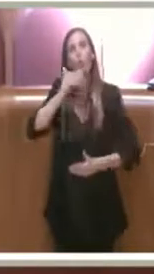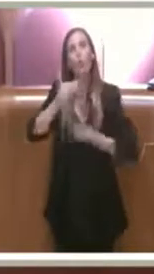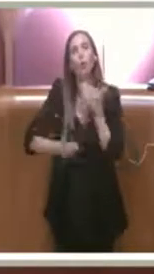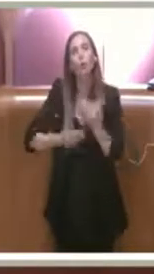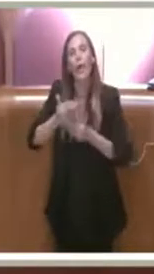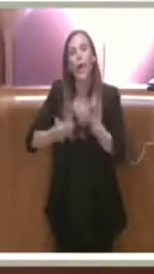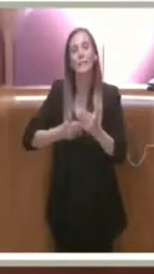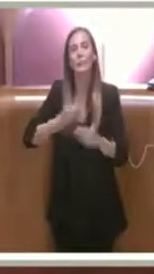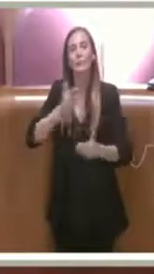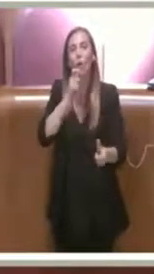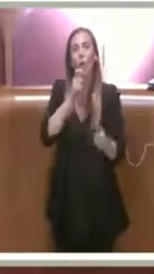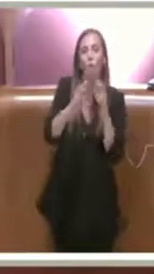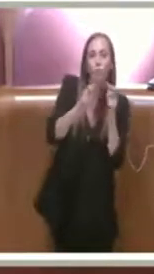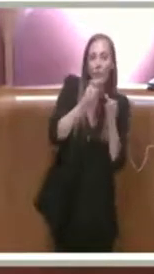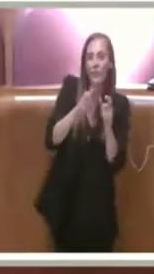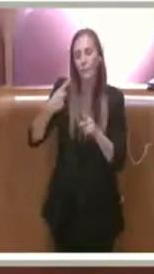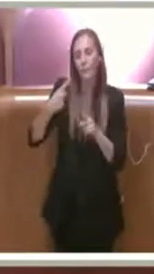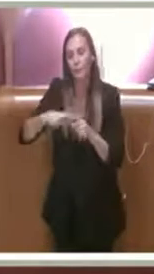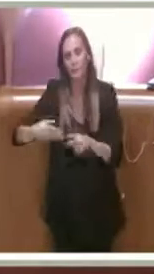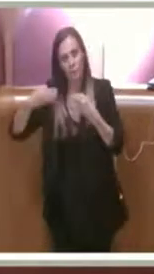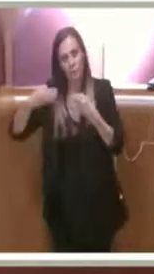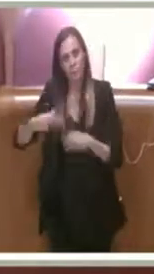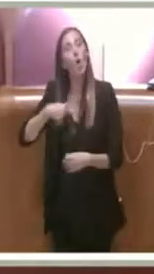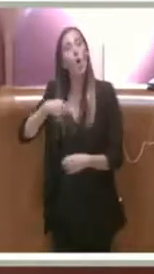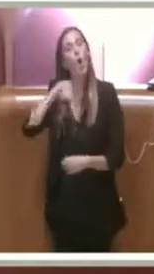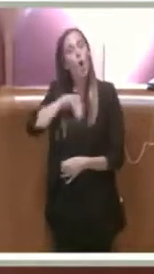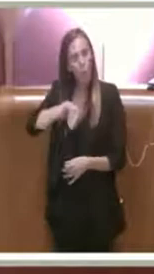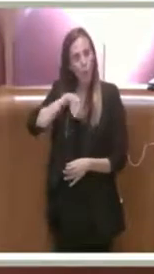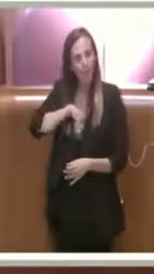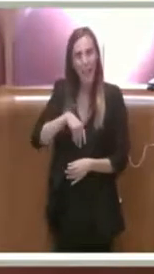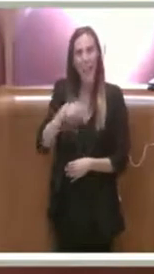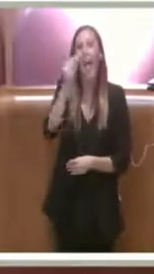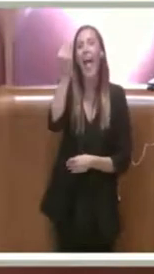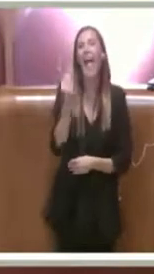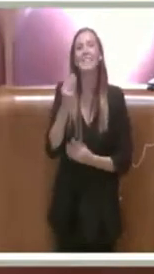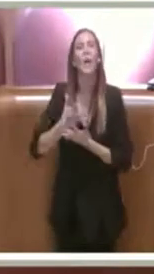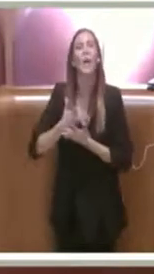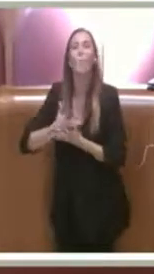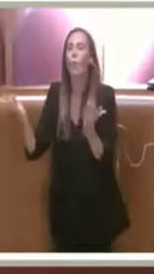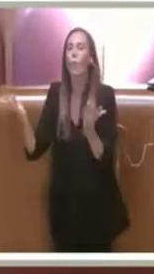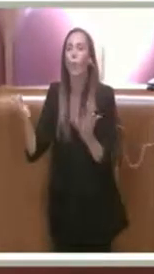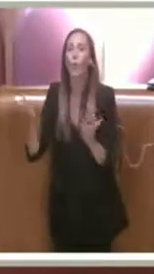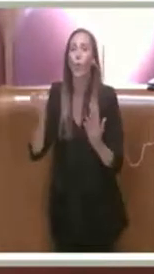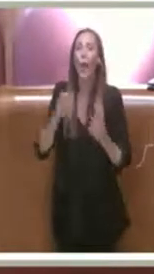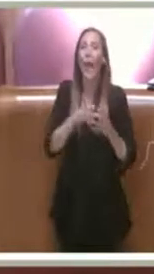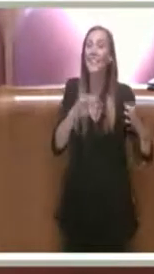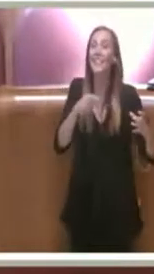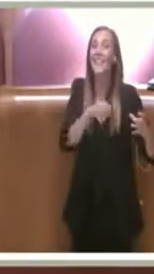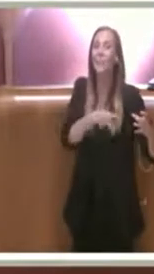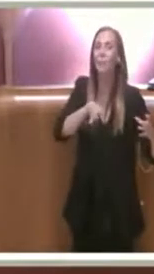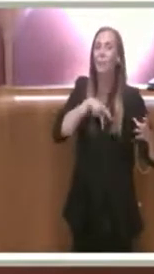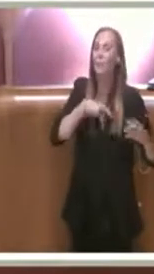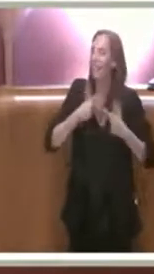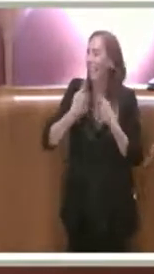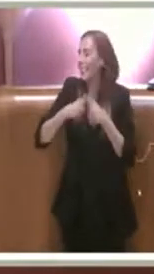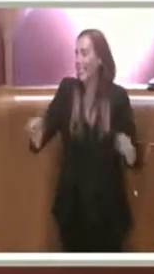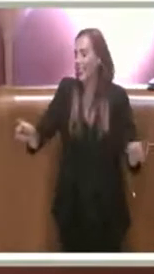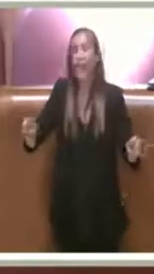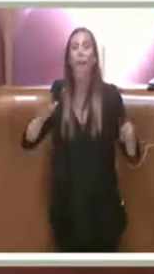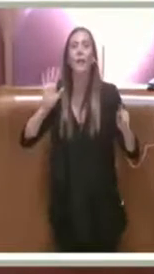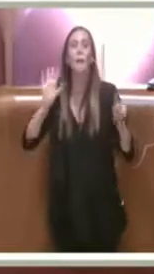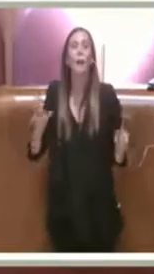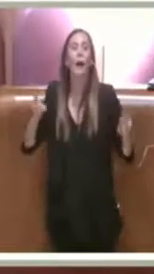comunicativi che quelli decisionali. Sono ben consapevole che un ente pubblico è cosa ben diversa da un'azienda privata, ma è anche